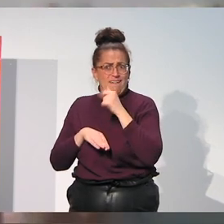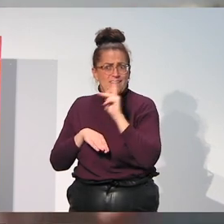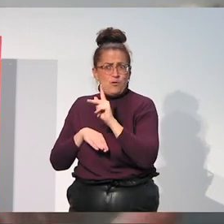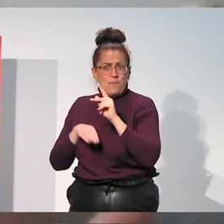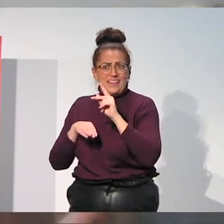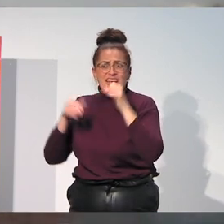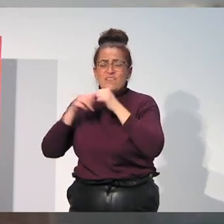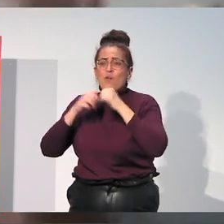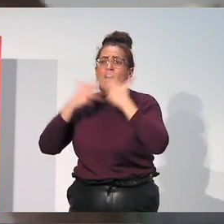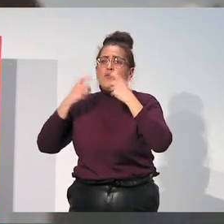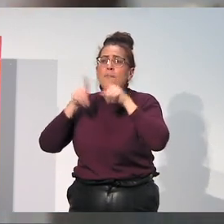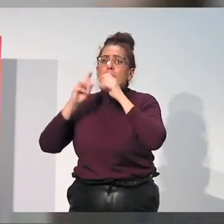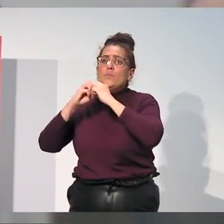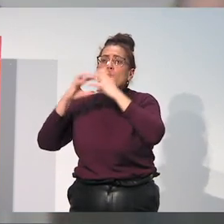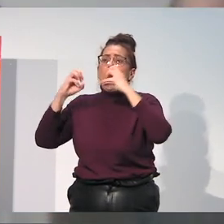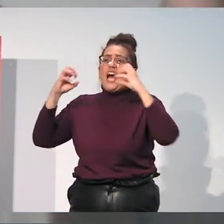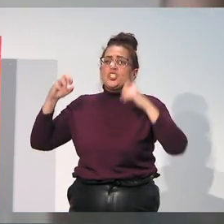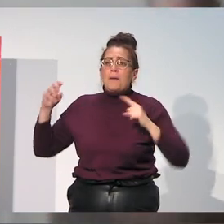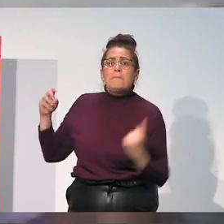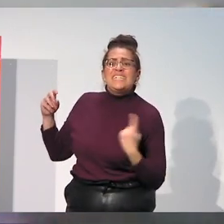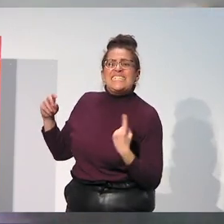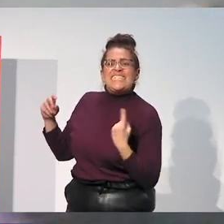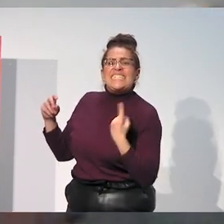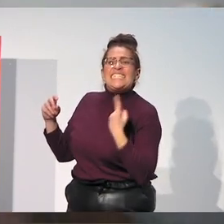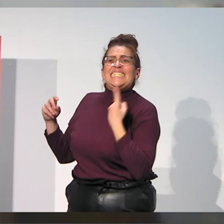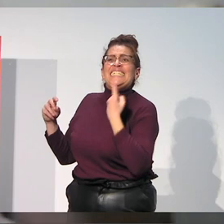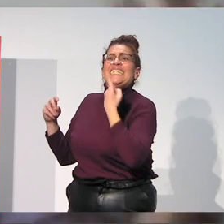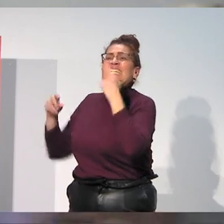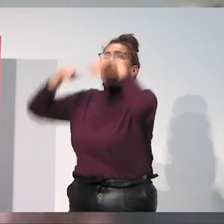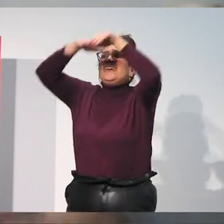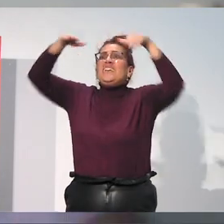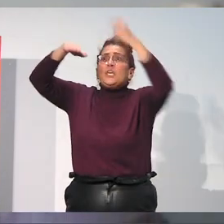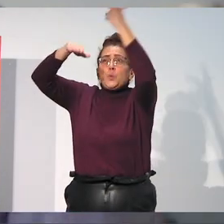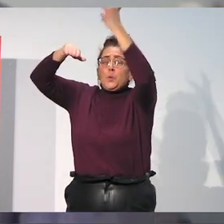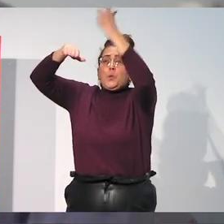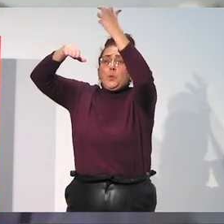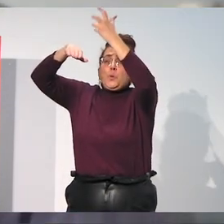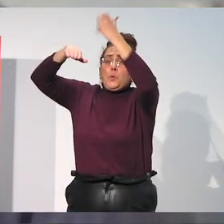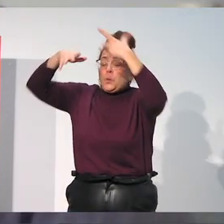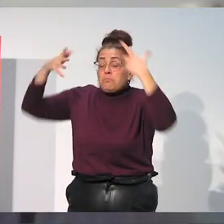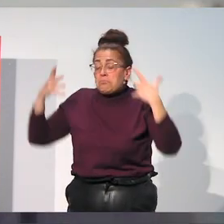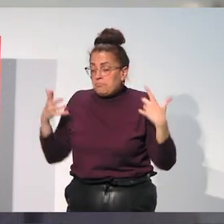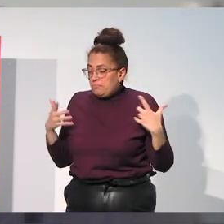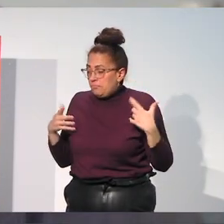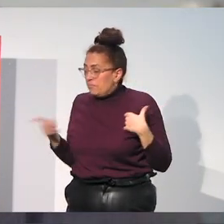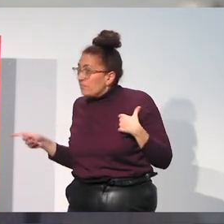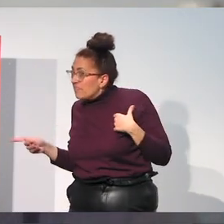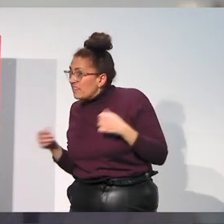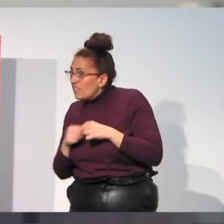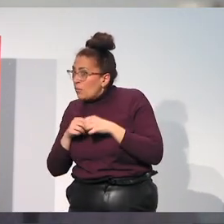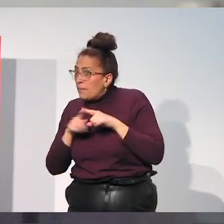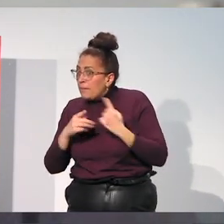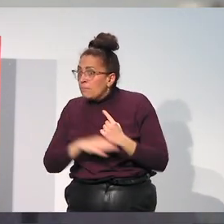c'est-à-dire au-dessus des nuages, et donc pouvoir les récupérer sans cesse. Non, c'est les panneaux orbitaux, non? Pardon? Non, parce que je